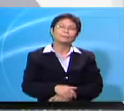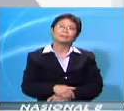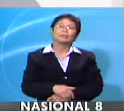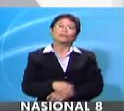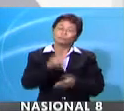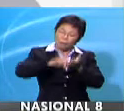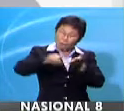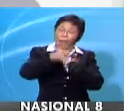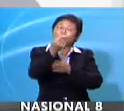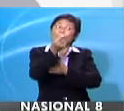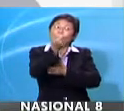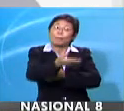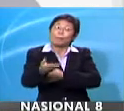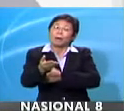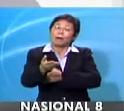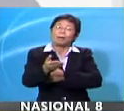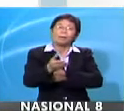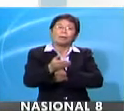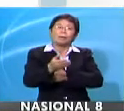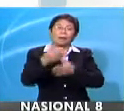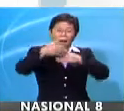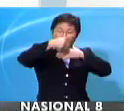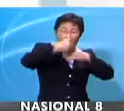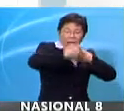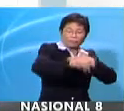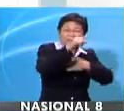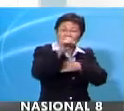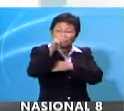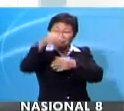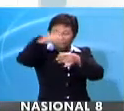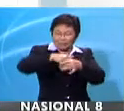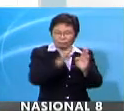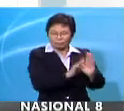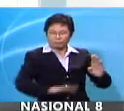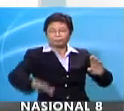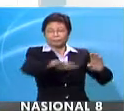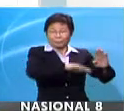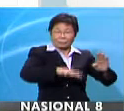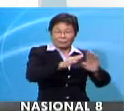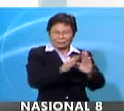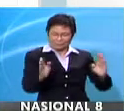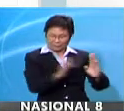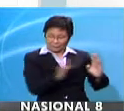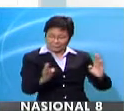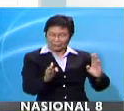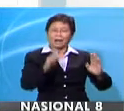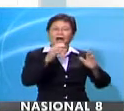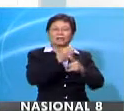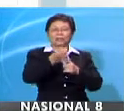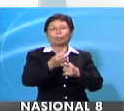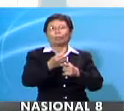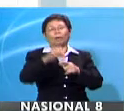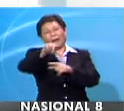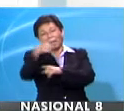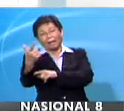ingin menyemak harga barangan yang dikenakan pasca GST sama ada dalam lingkungan ataupun sebaliknya, boleh memuat turun